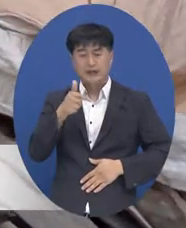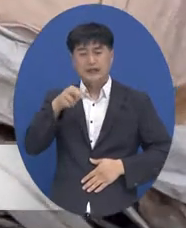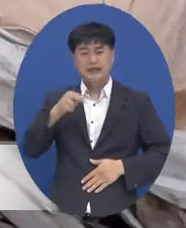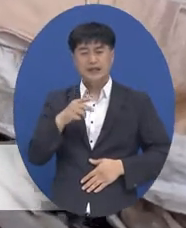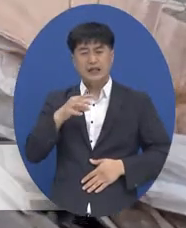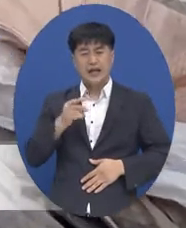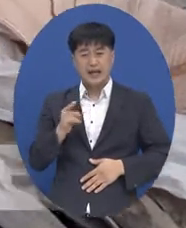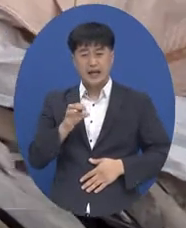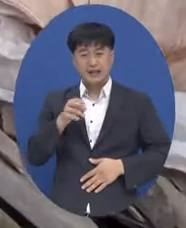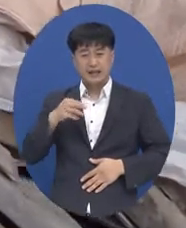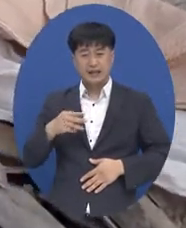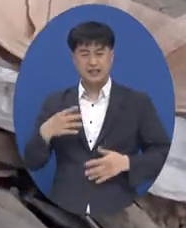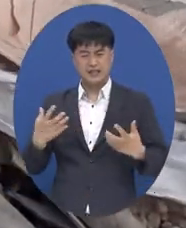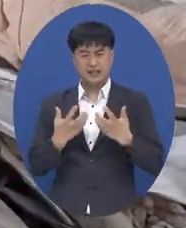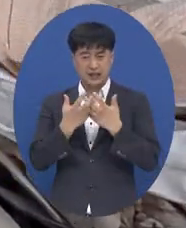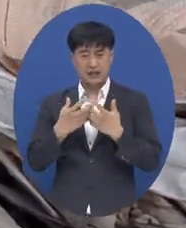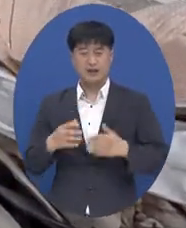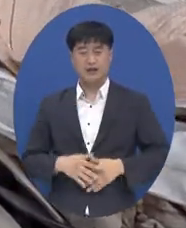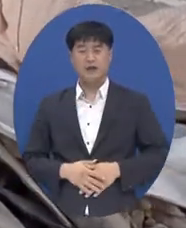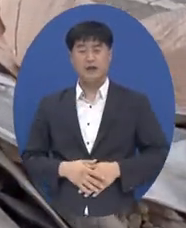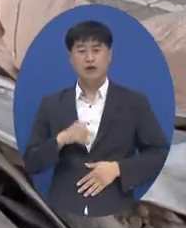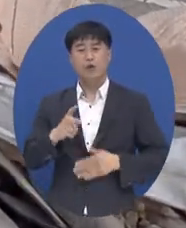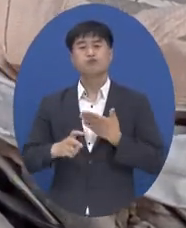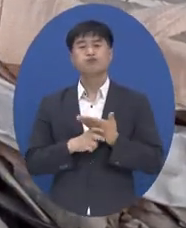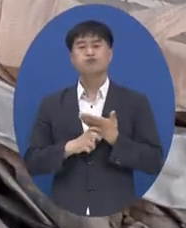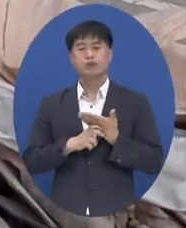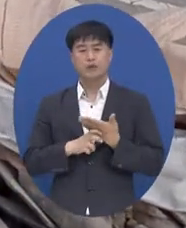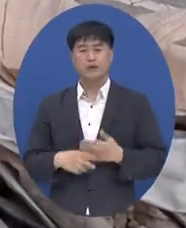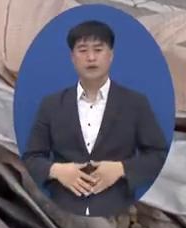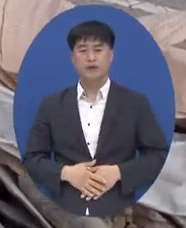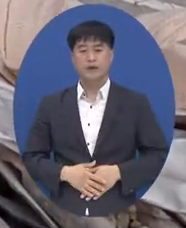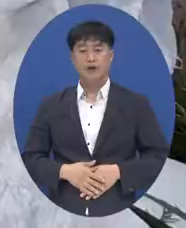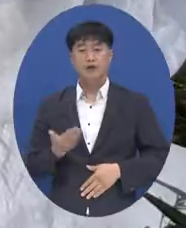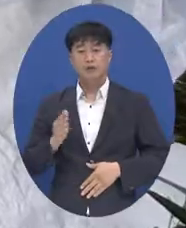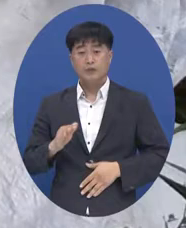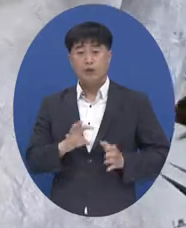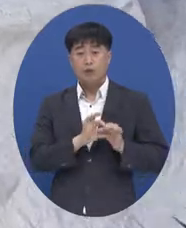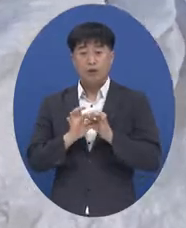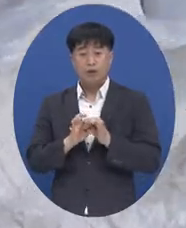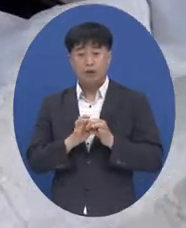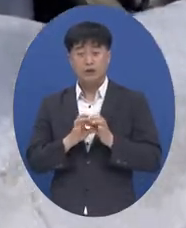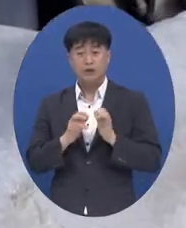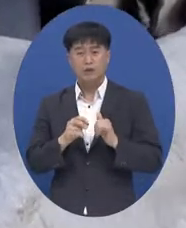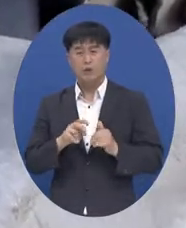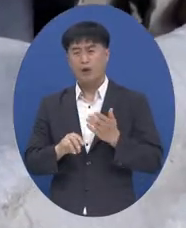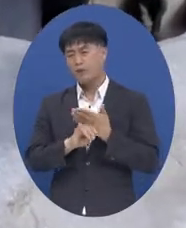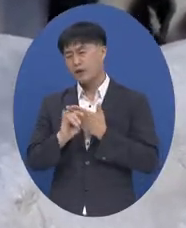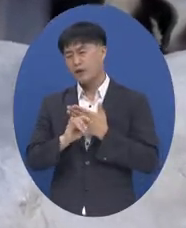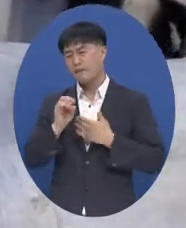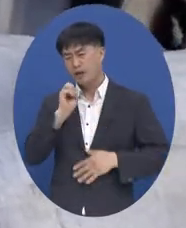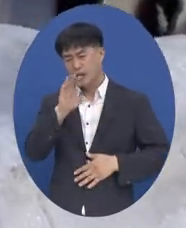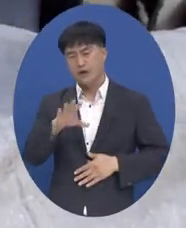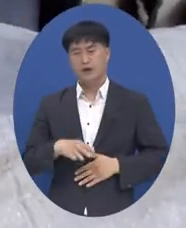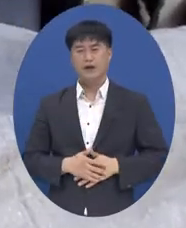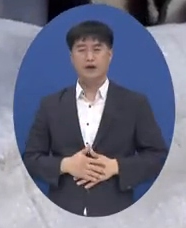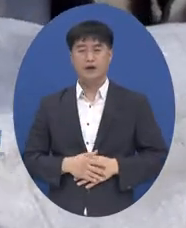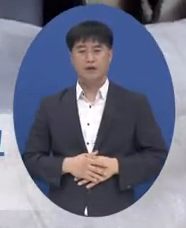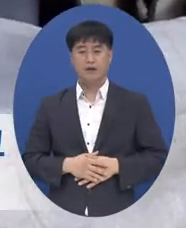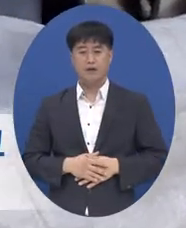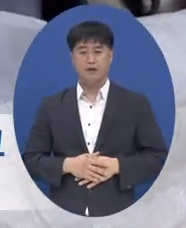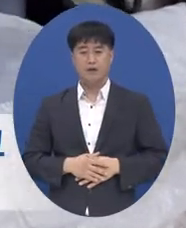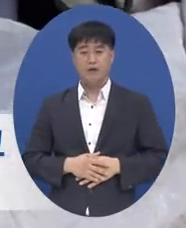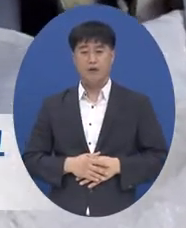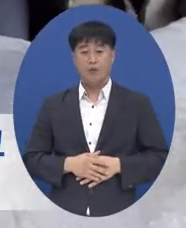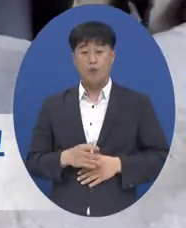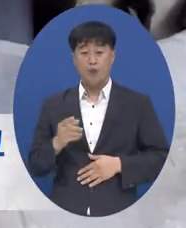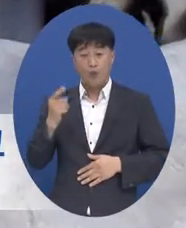더미로 꽉 찼습니다. 엄연한 불법. 하지만 관계자는 변명만 쏟아놓습니다. 근데 왜